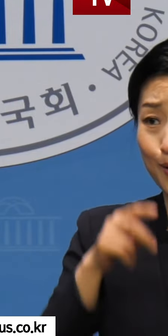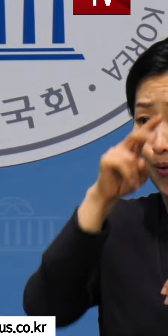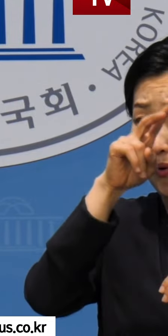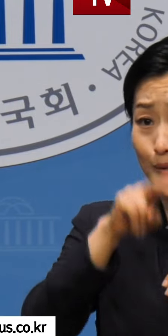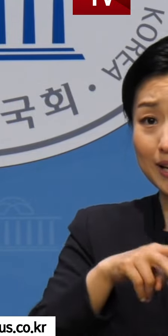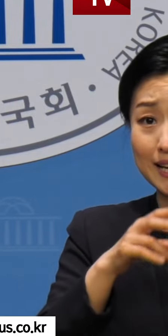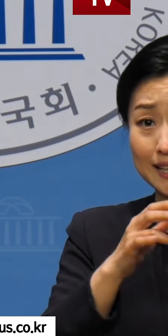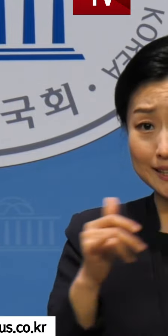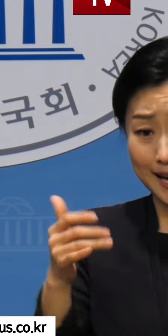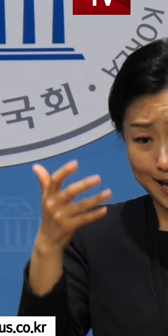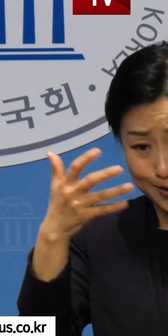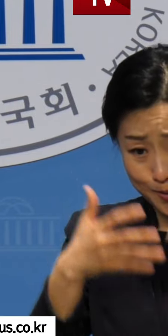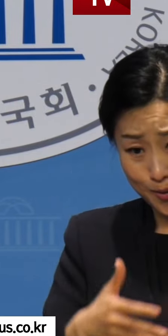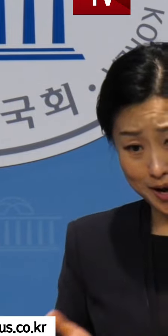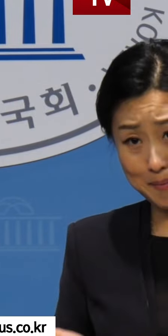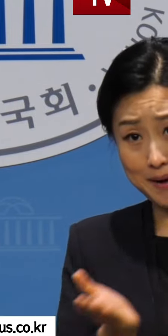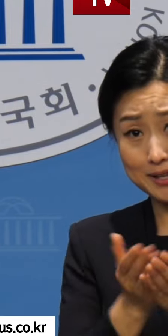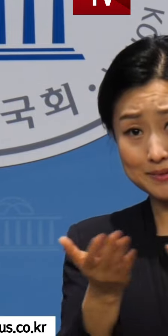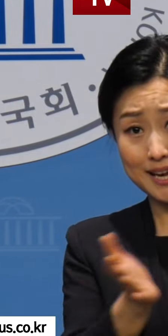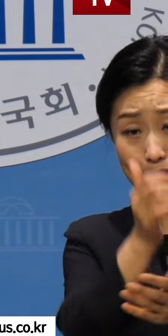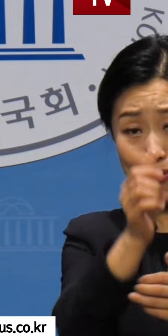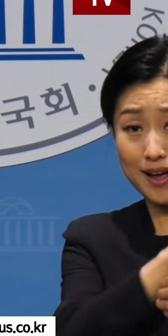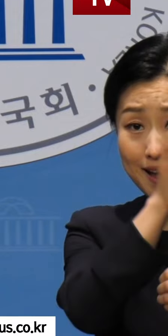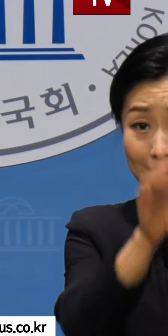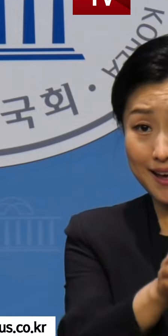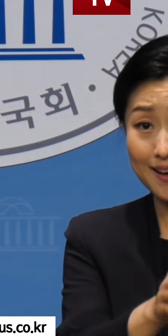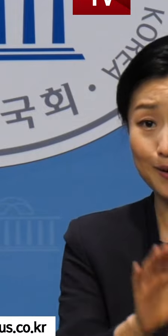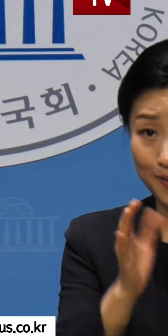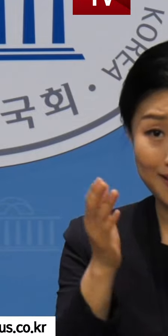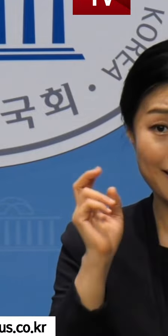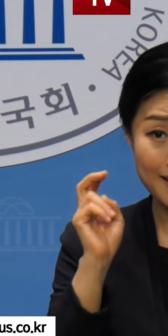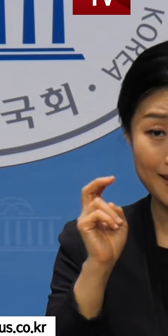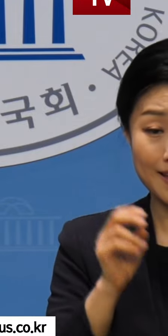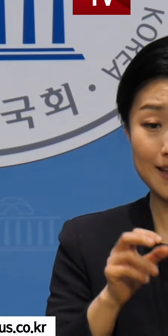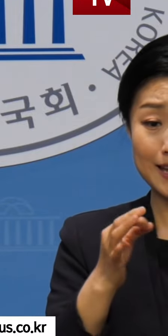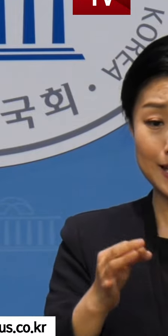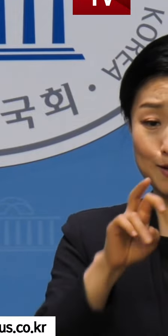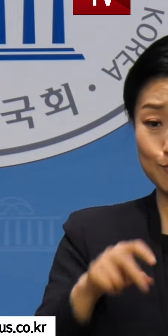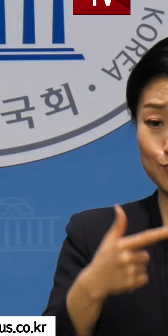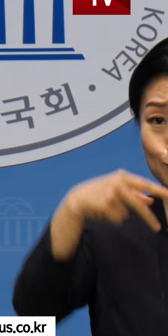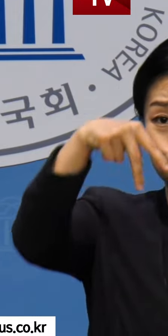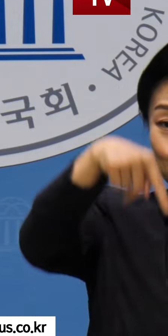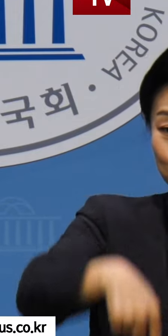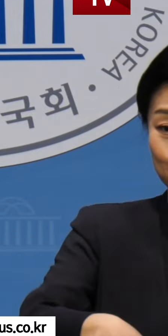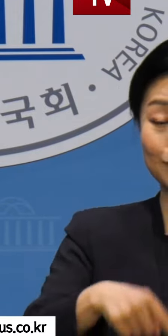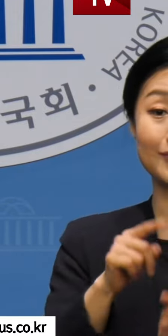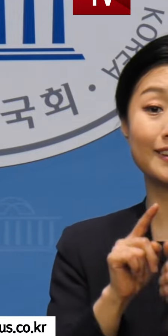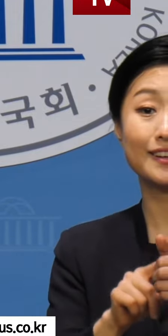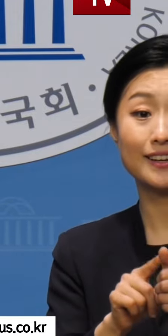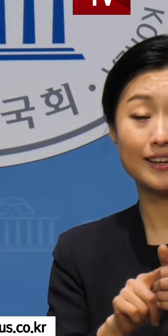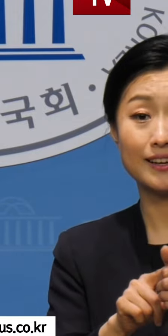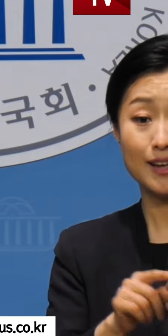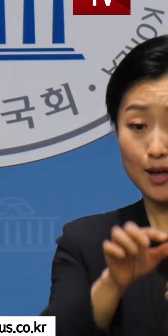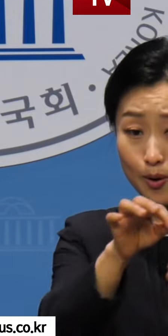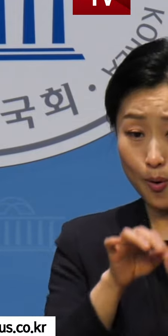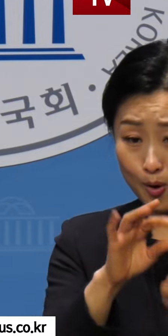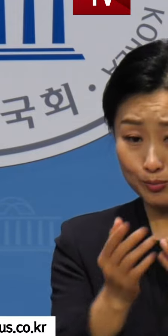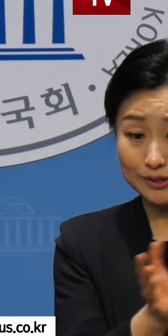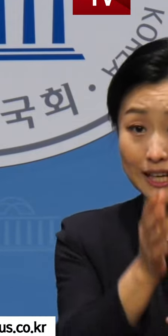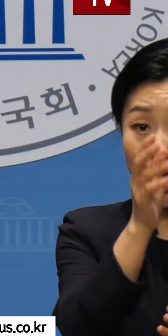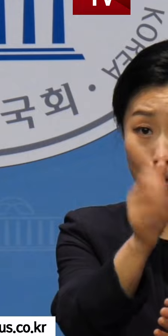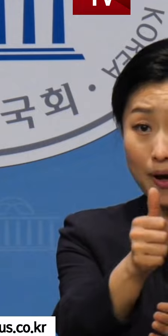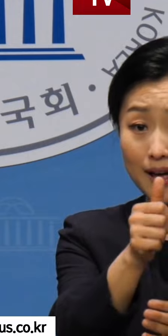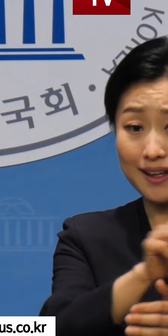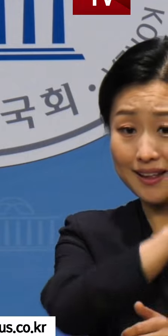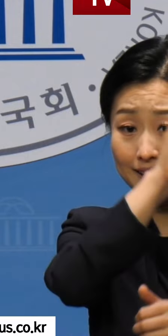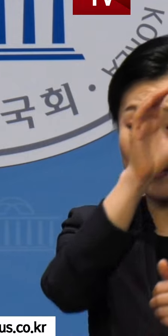필수 요건입니까? 윤석열 대통령이 김문수 경제사회노동위원장을 고용노동부 장관